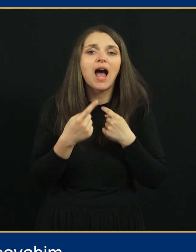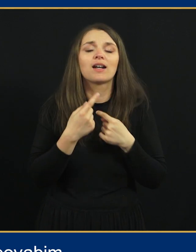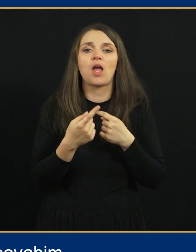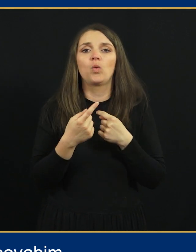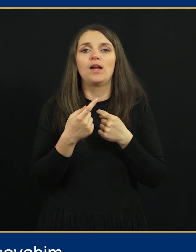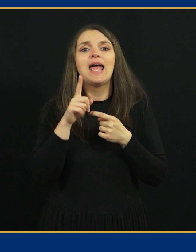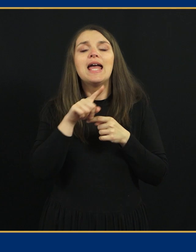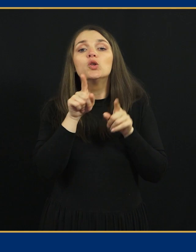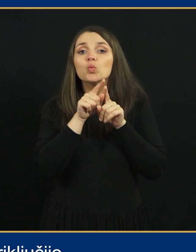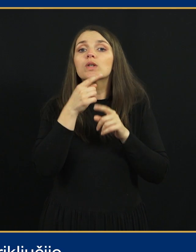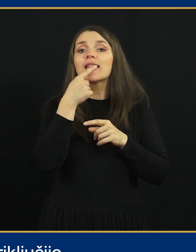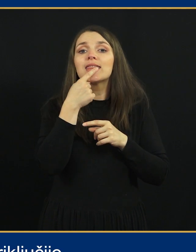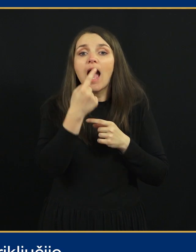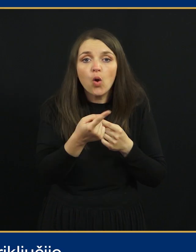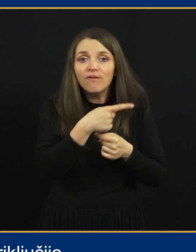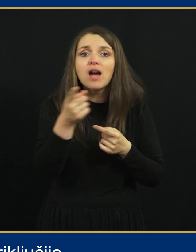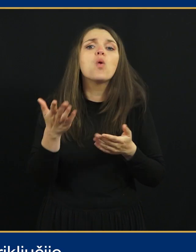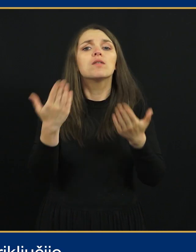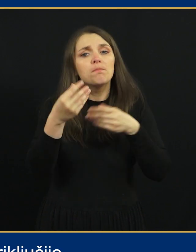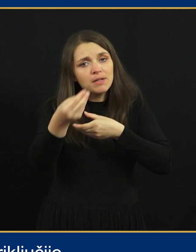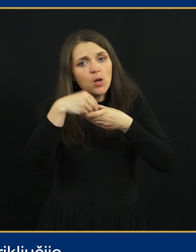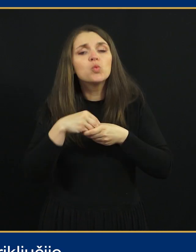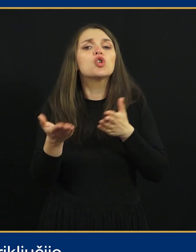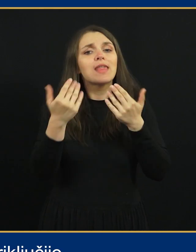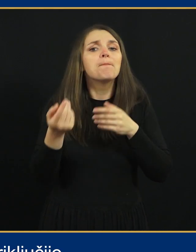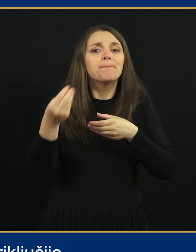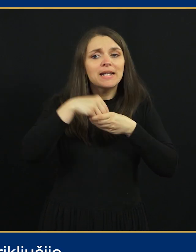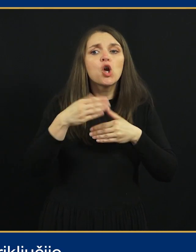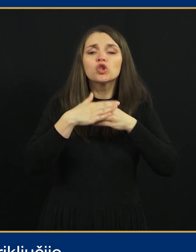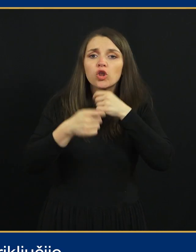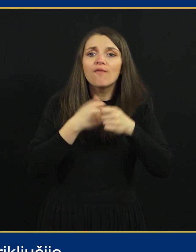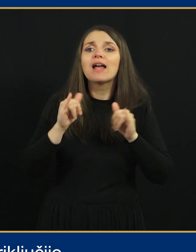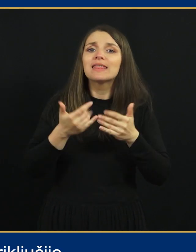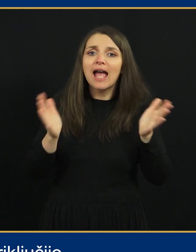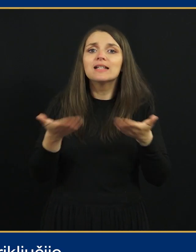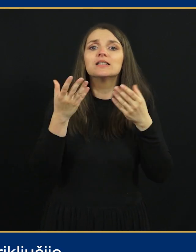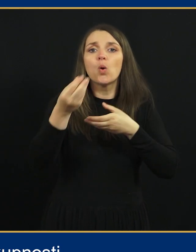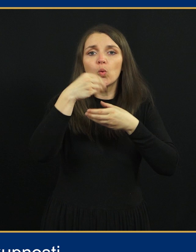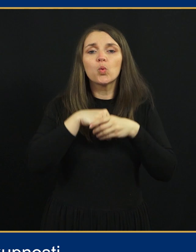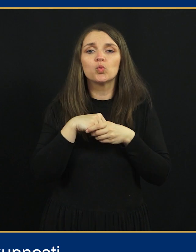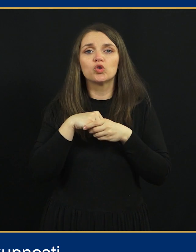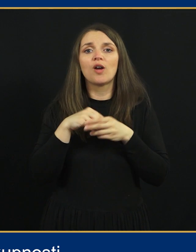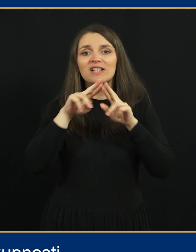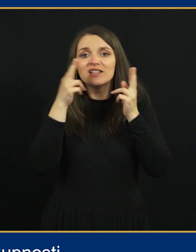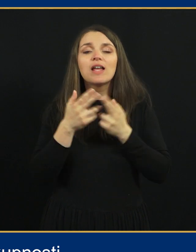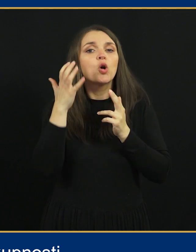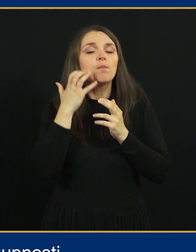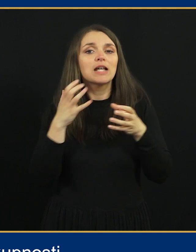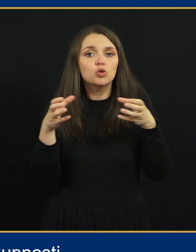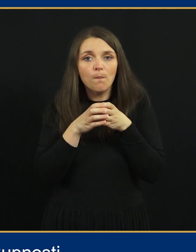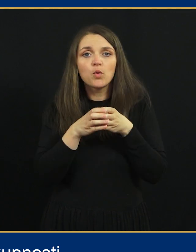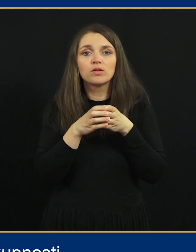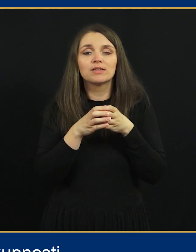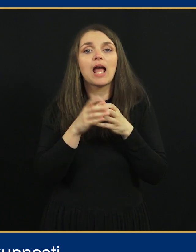se pogovarjal in jih tudi nagovarjal, da naj se priključijo, naj pridejo k sodelovanju, naj se vključijo v svet